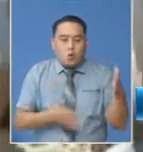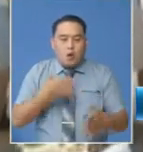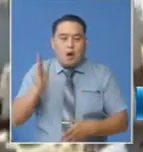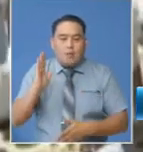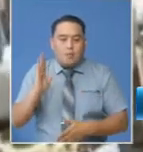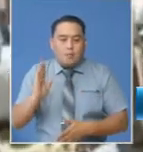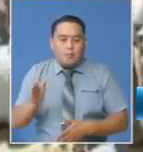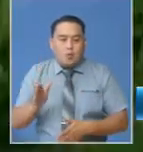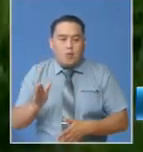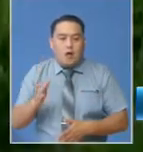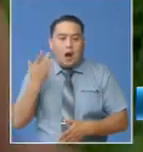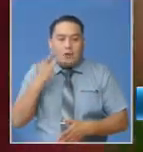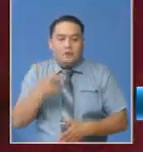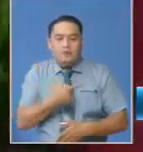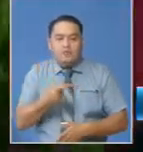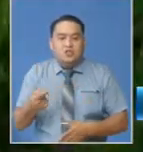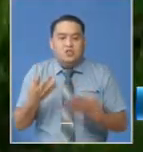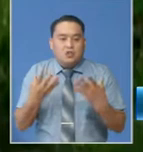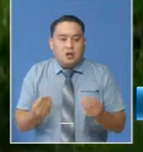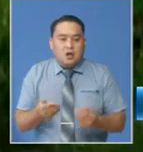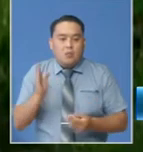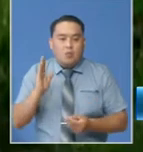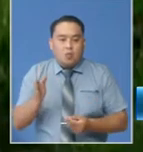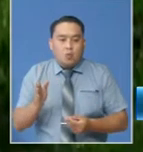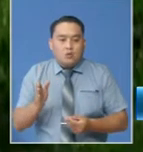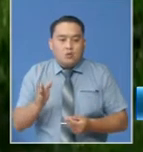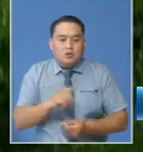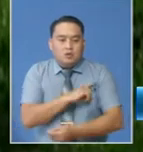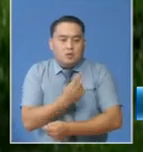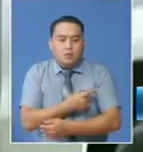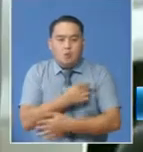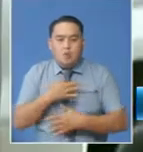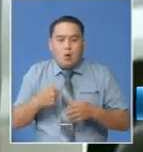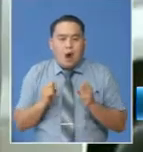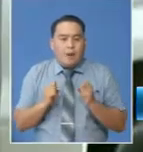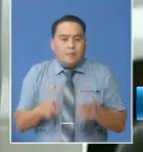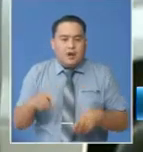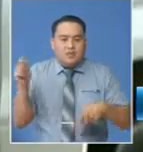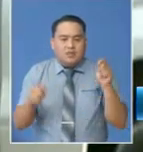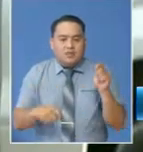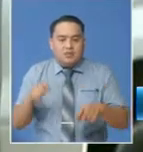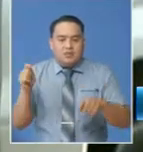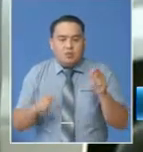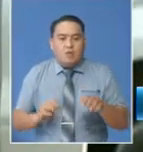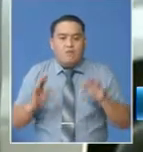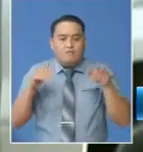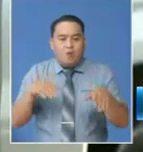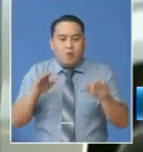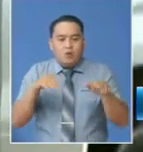обрушится на побережье США в течение дня. Ожидается, что стихия принесет множество опасностей, ливни и штормовые волны.